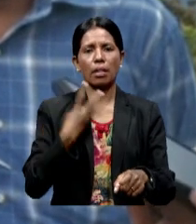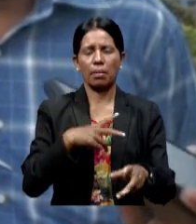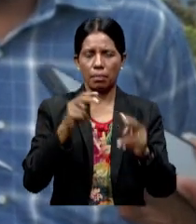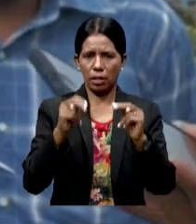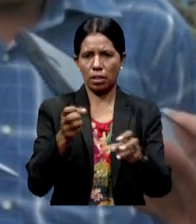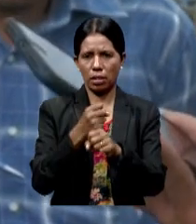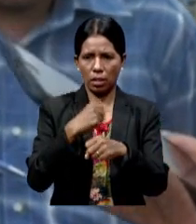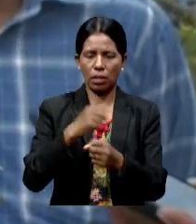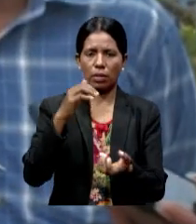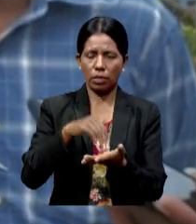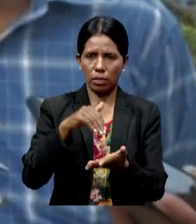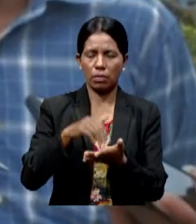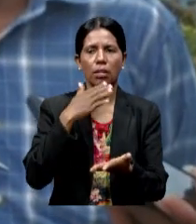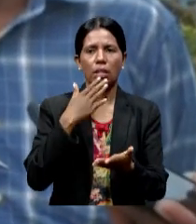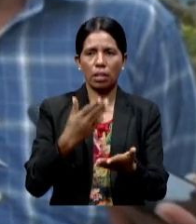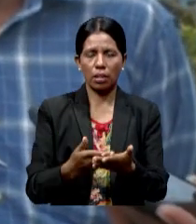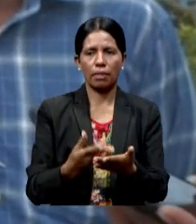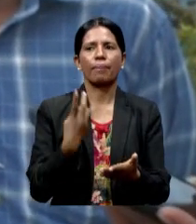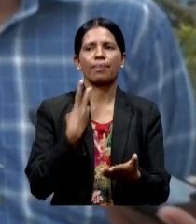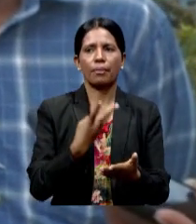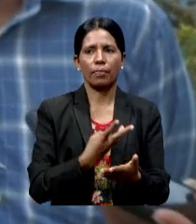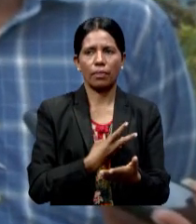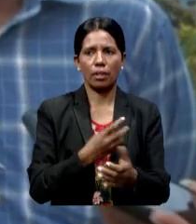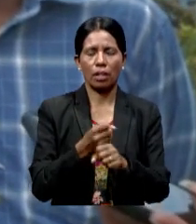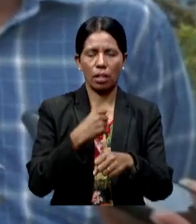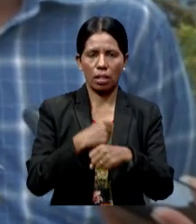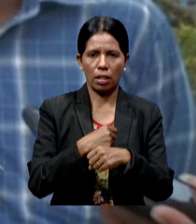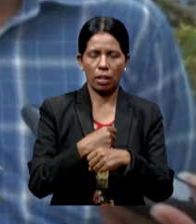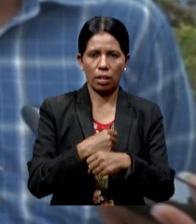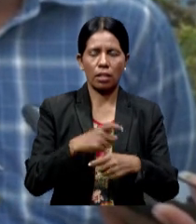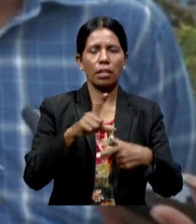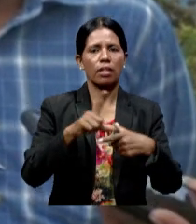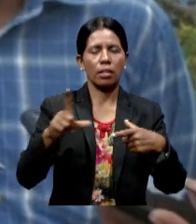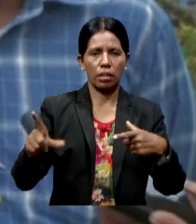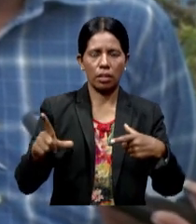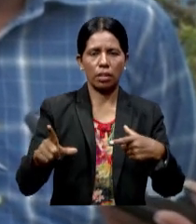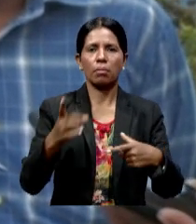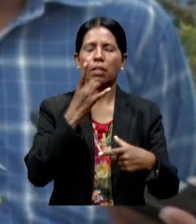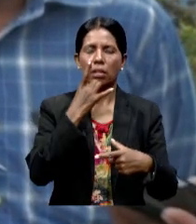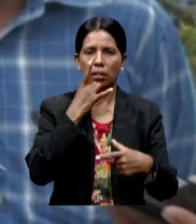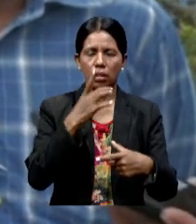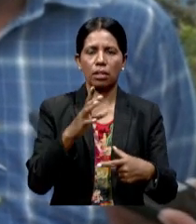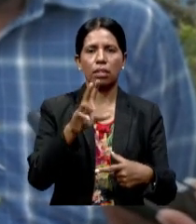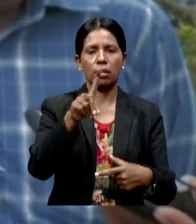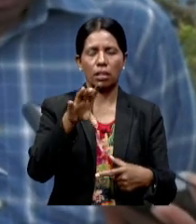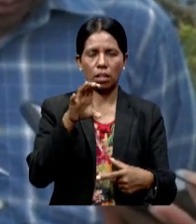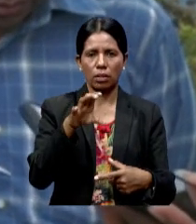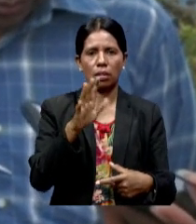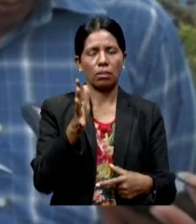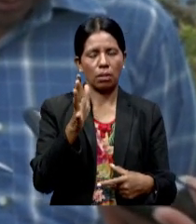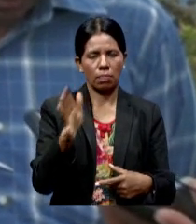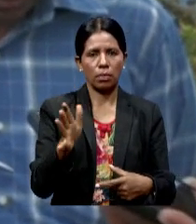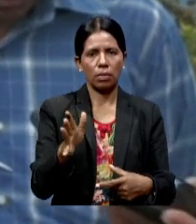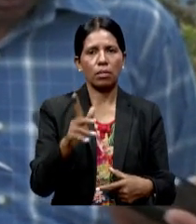ne be, Diak, belenya mesti ada sei halo konstruksian ba linya transmisaun ba 150 kilovolt.